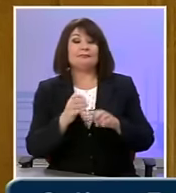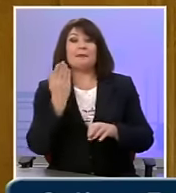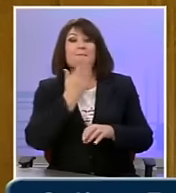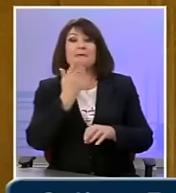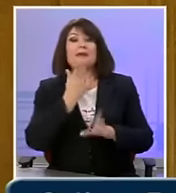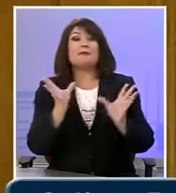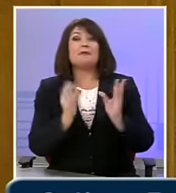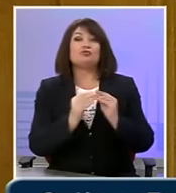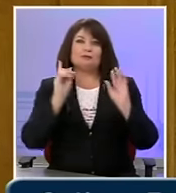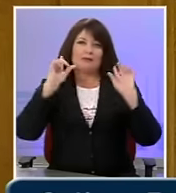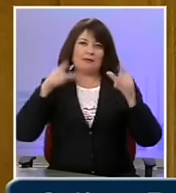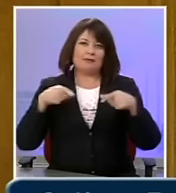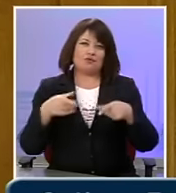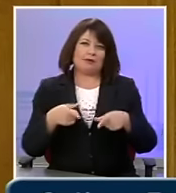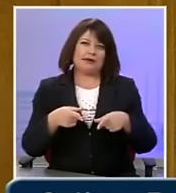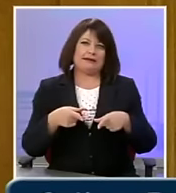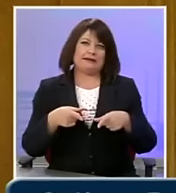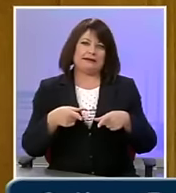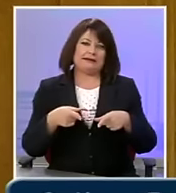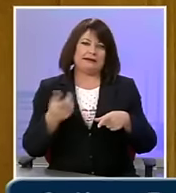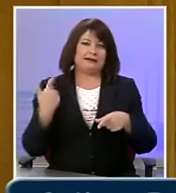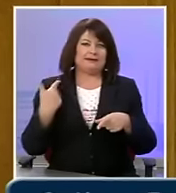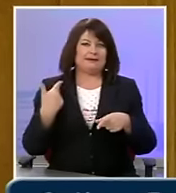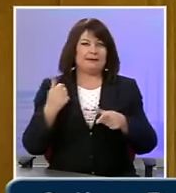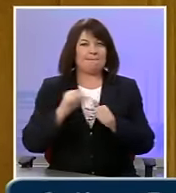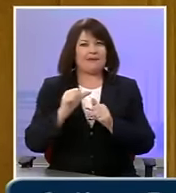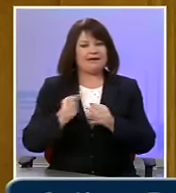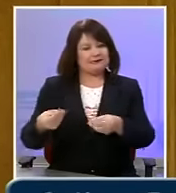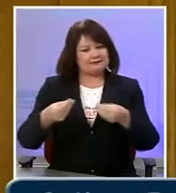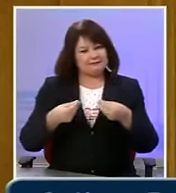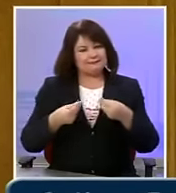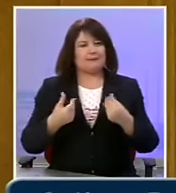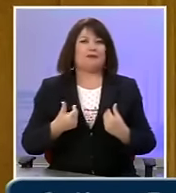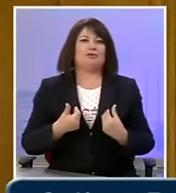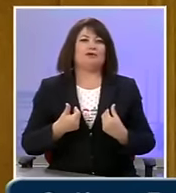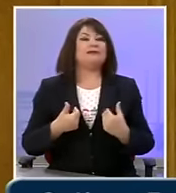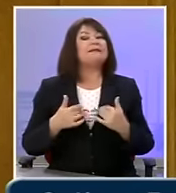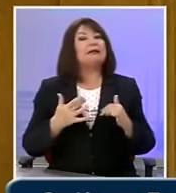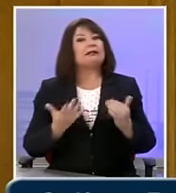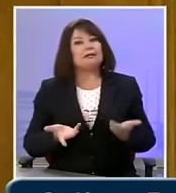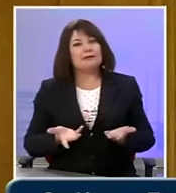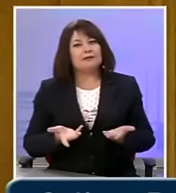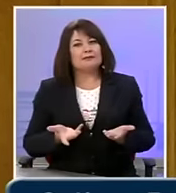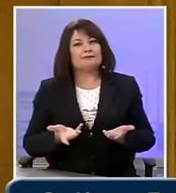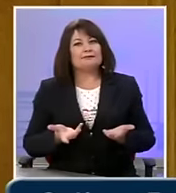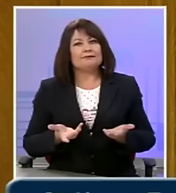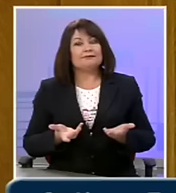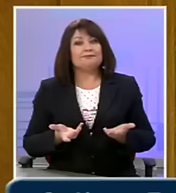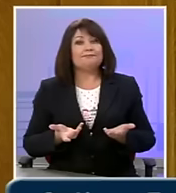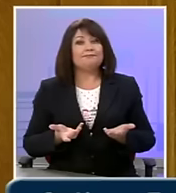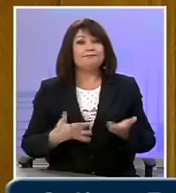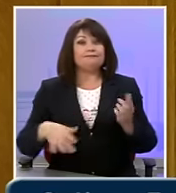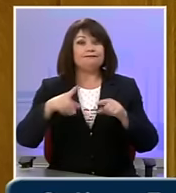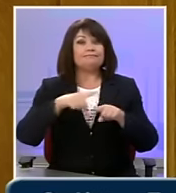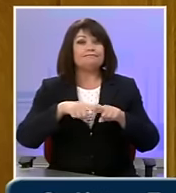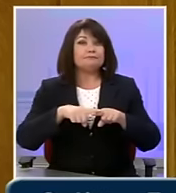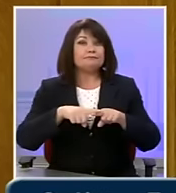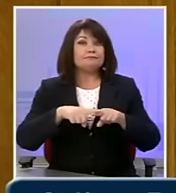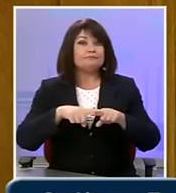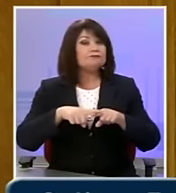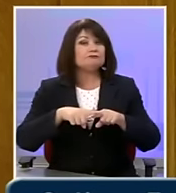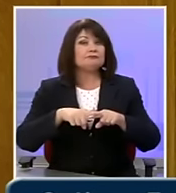δημοκρατίας που μας δώσατε τους τελευταίους μήνες. Δηλαδή μια χώρα για την